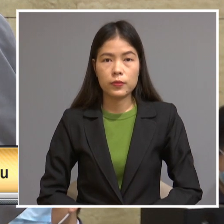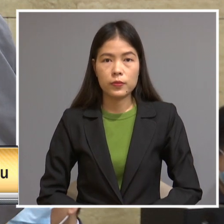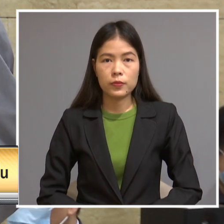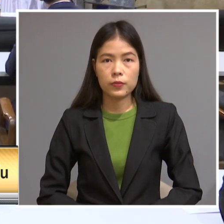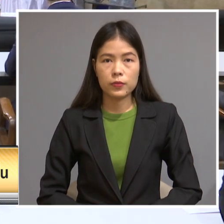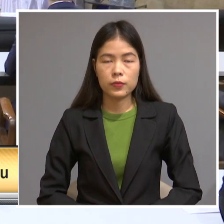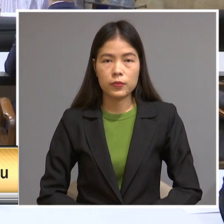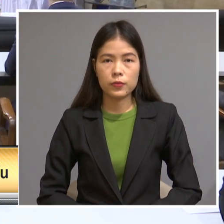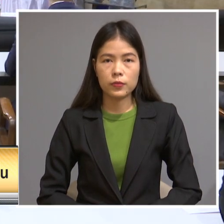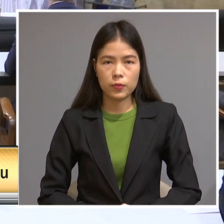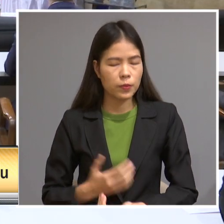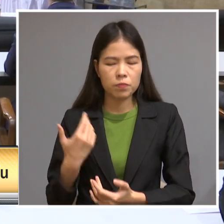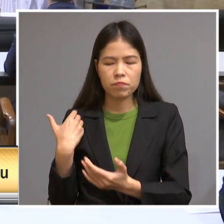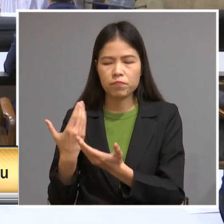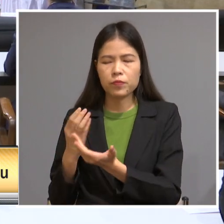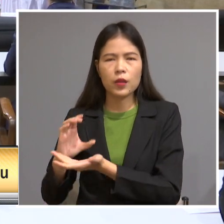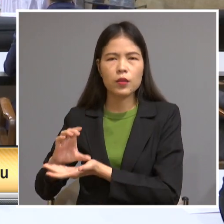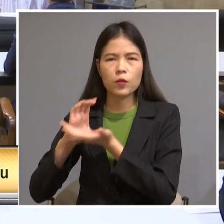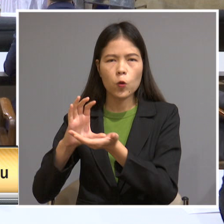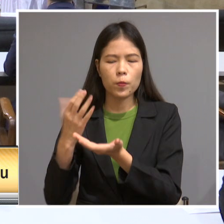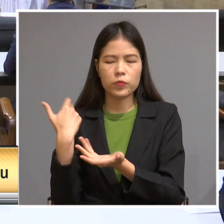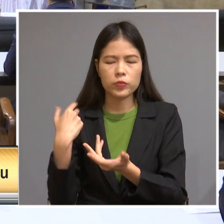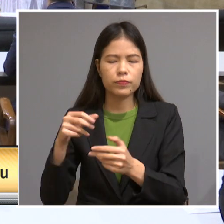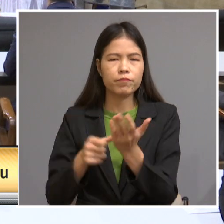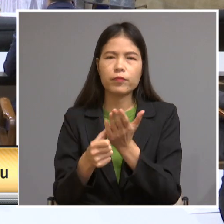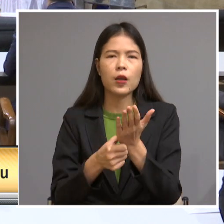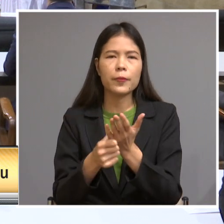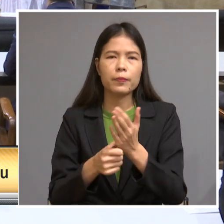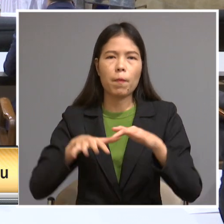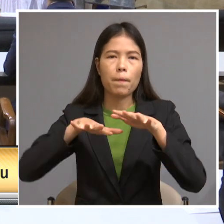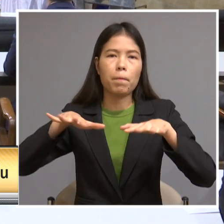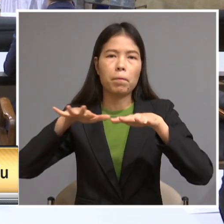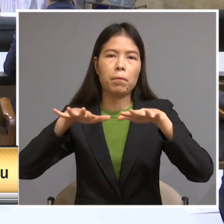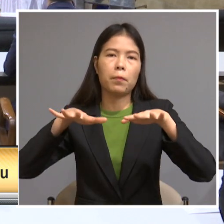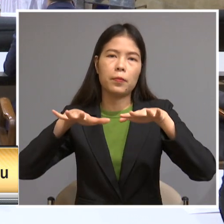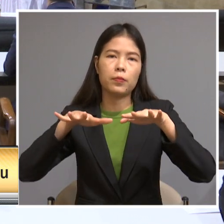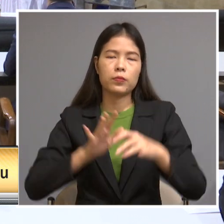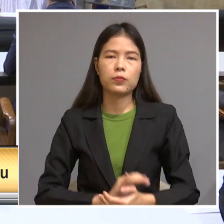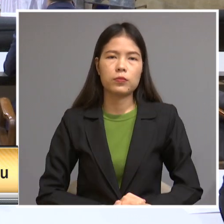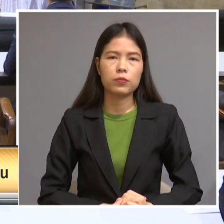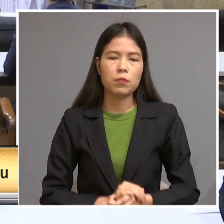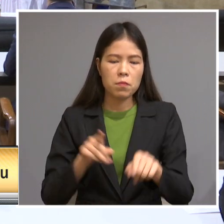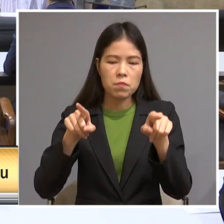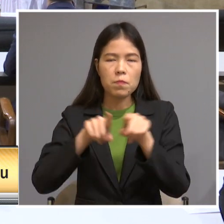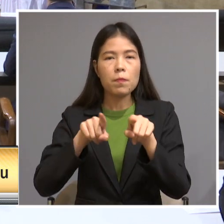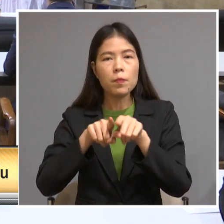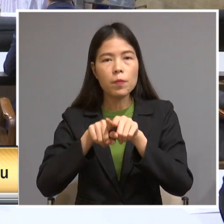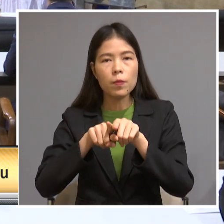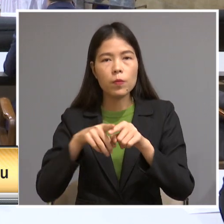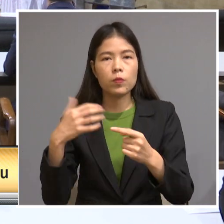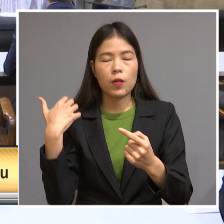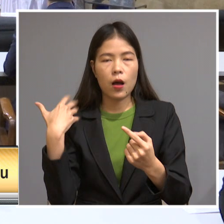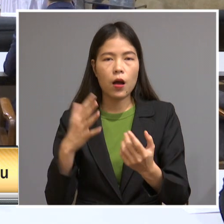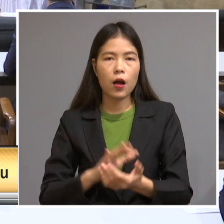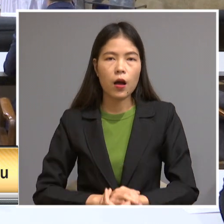้ปัหา duraพาะหน้าหลายอย่่วจะเป็นเครื่องจัต์ที่ไม่พอจะเป็ทจะต้องเช่าเครื่องจัต์มาเพิ่มในการขุดฝังกลบ